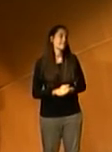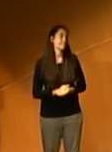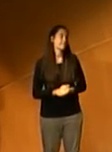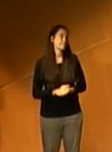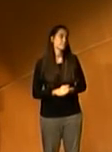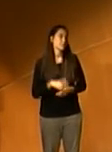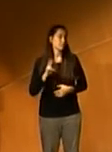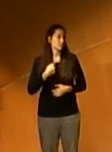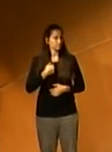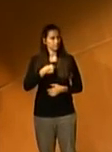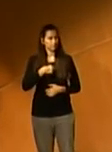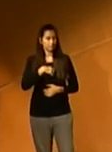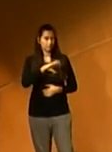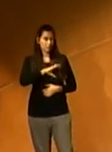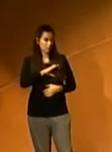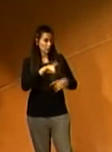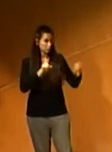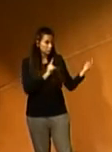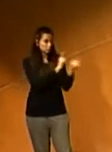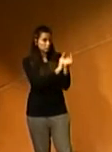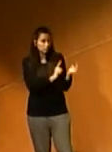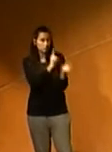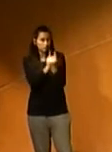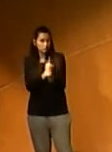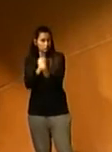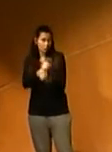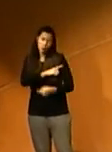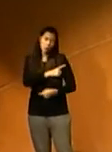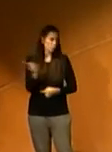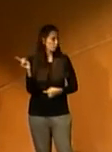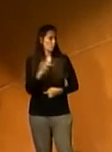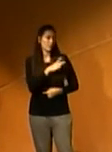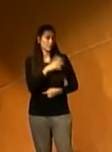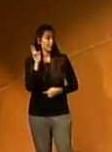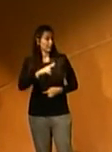J'essaie de parler à tous les professeurs. Nous sommes 50 dans le lycée.